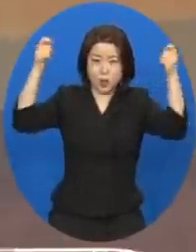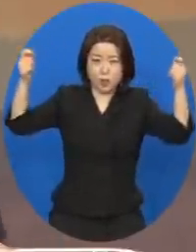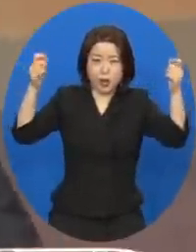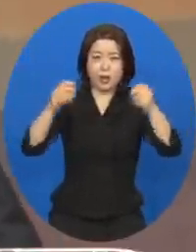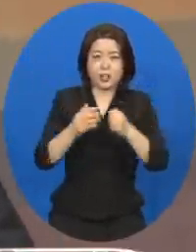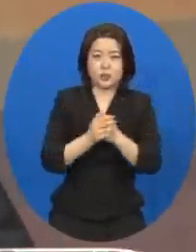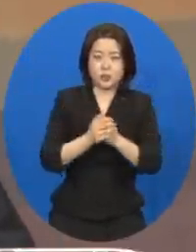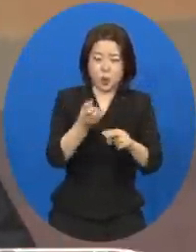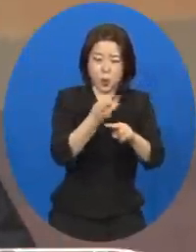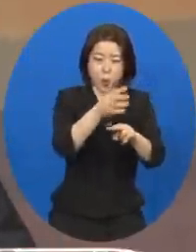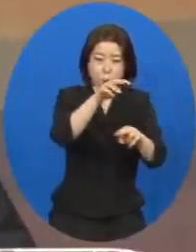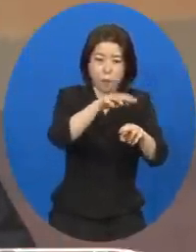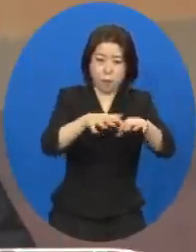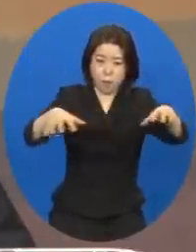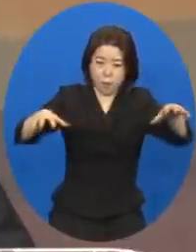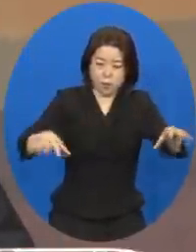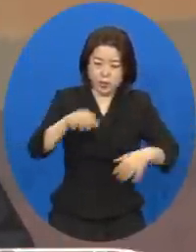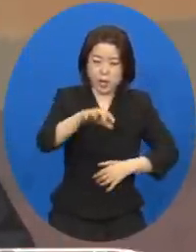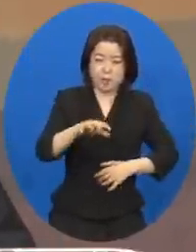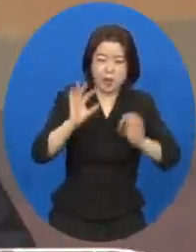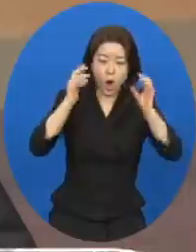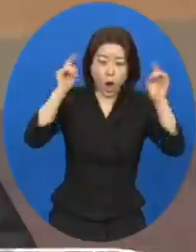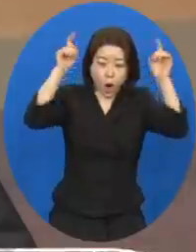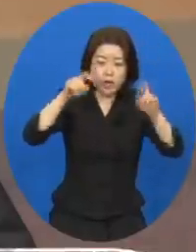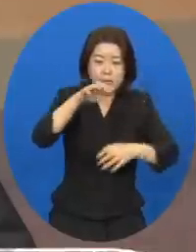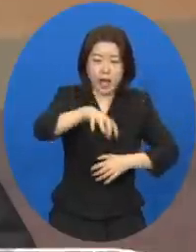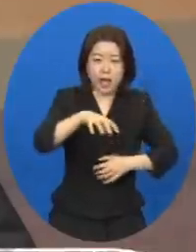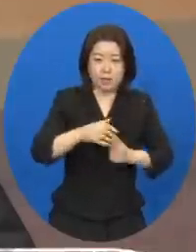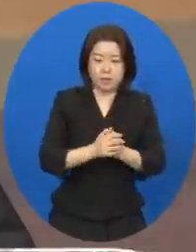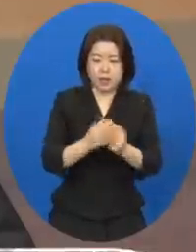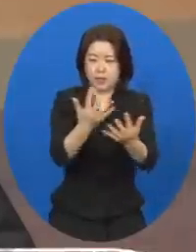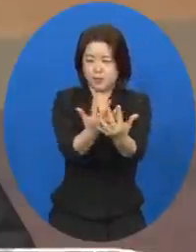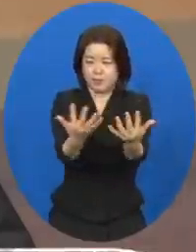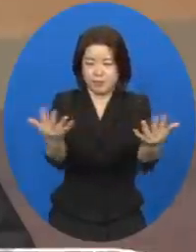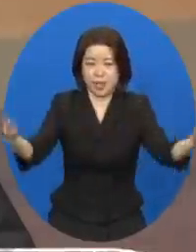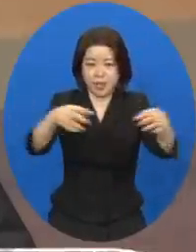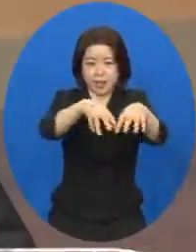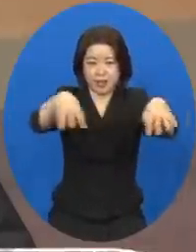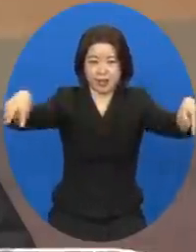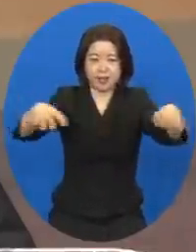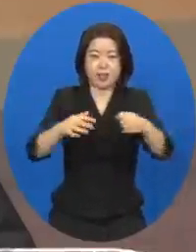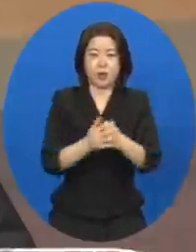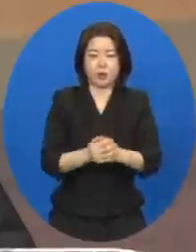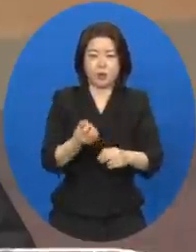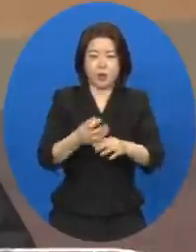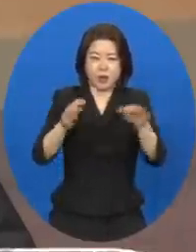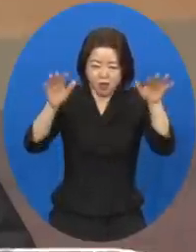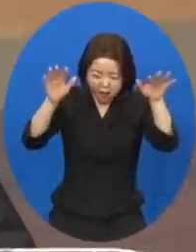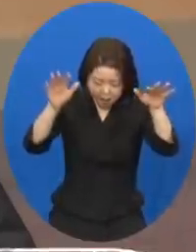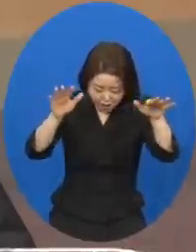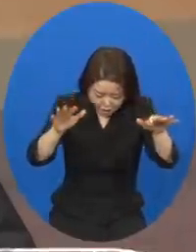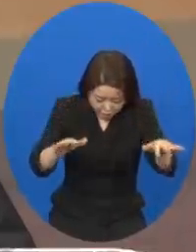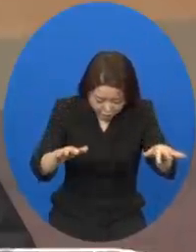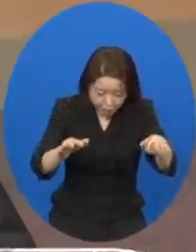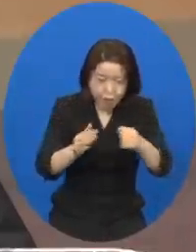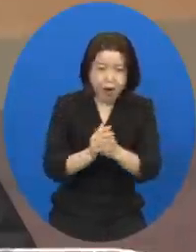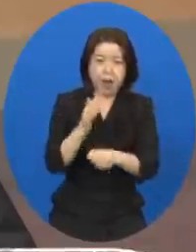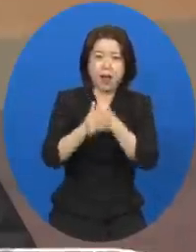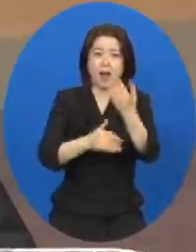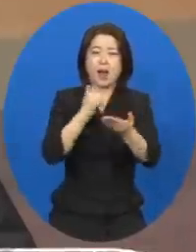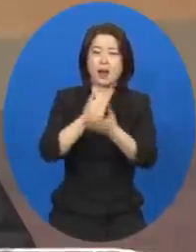앞과 어린 양 앞에 서서 큰 소리로 외쳐 보좌 앞에 엎드려 얼굴을 대고